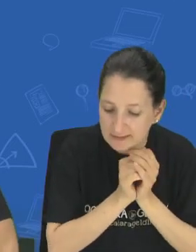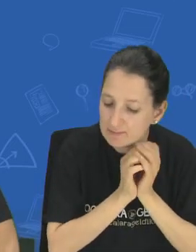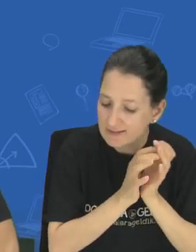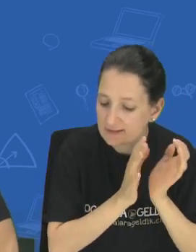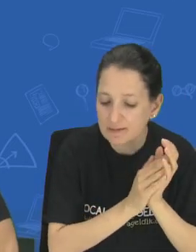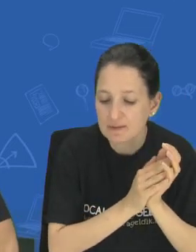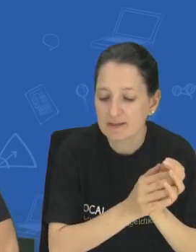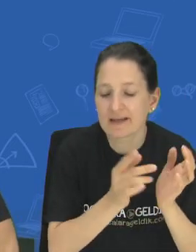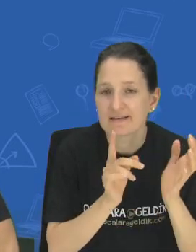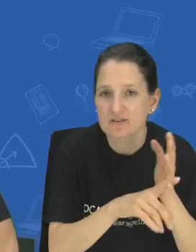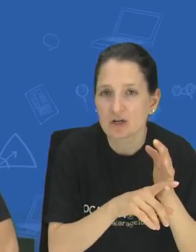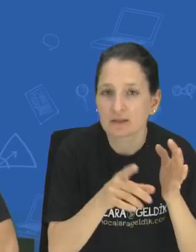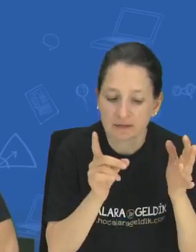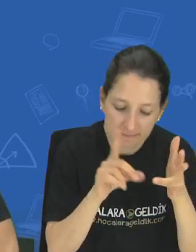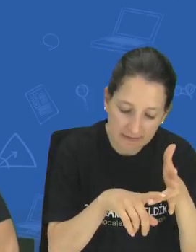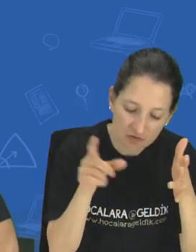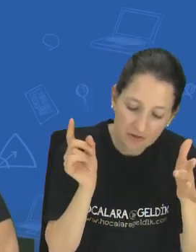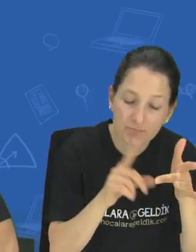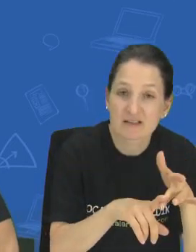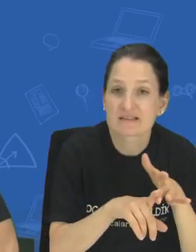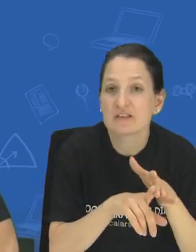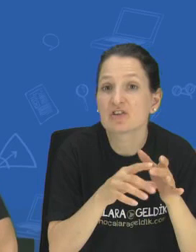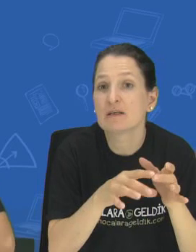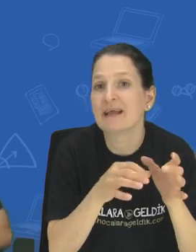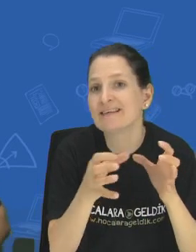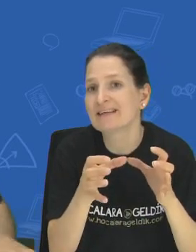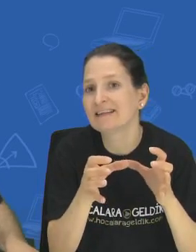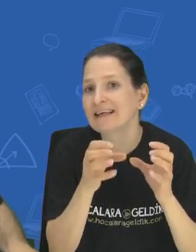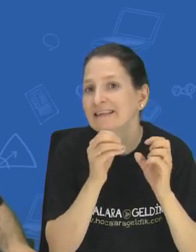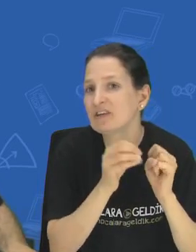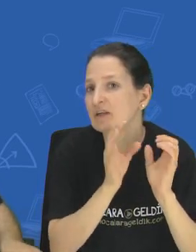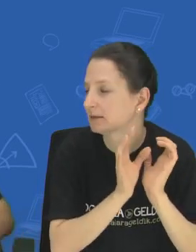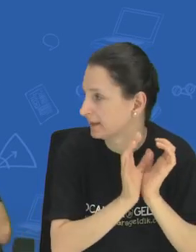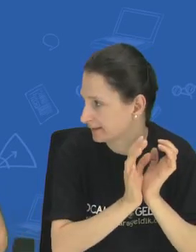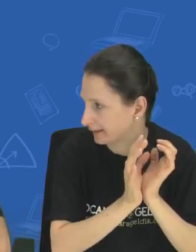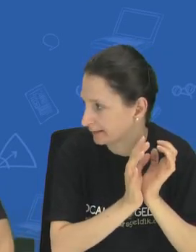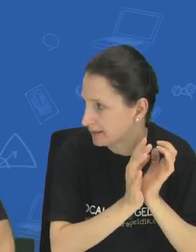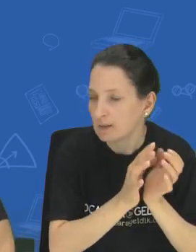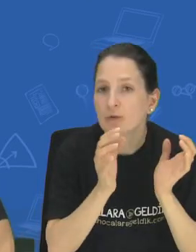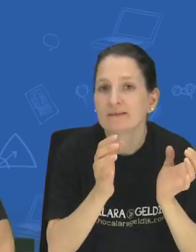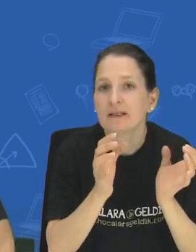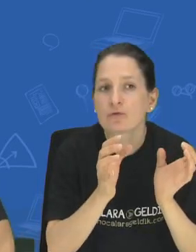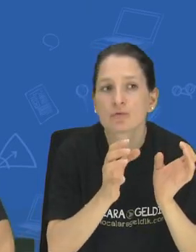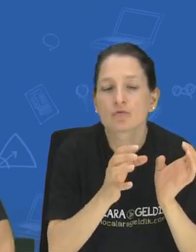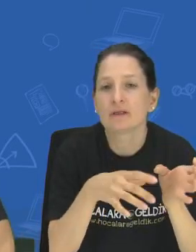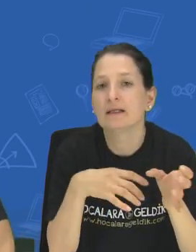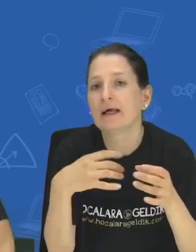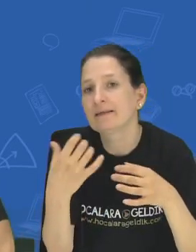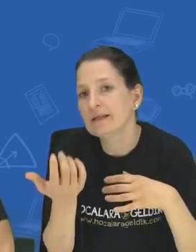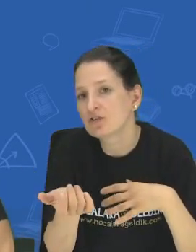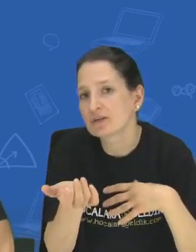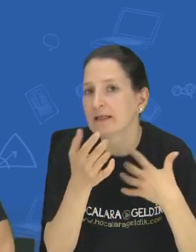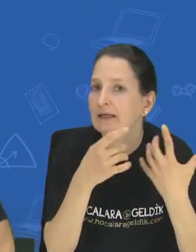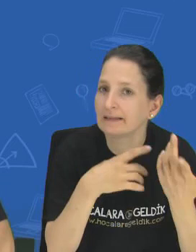Fizikokimya, kimyasal tepkimelere sıcaklık, derişim, basınç gibi etkenler ne şekilde etki eder? Bu etkiler sonucunda